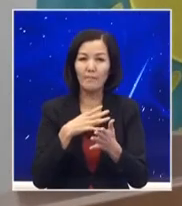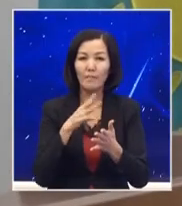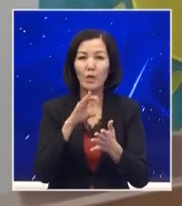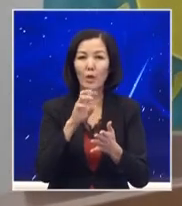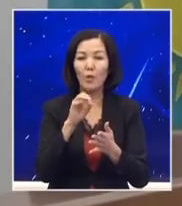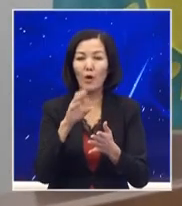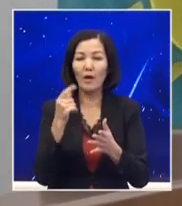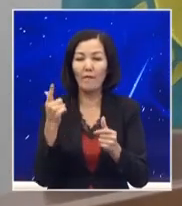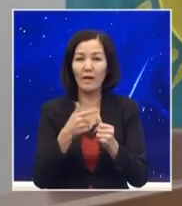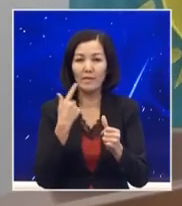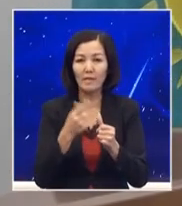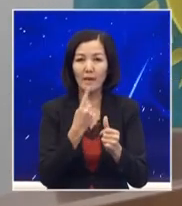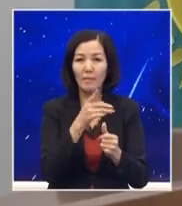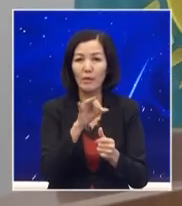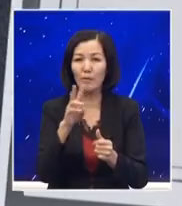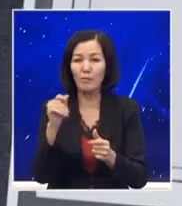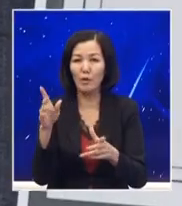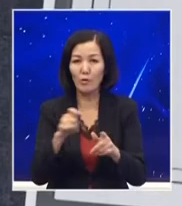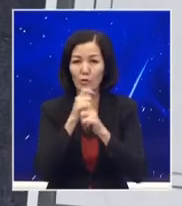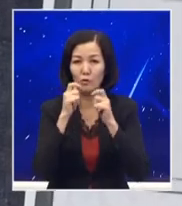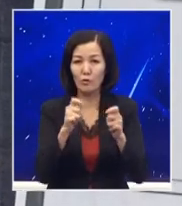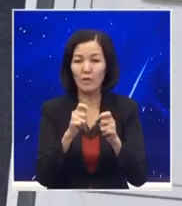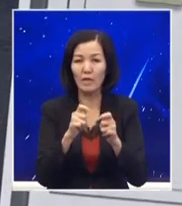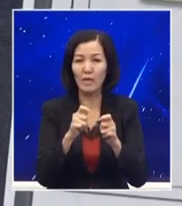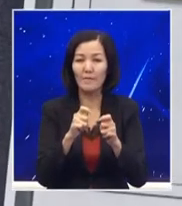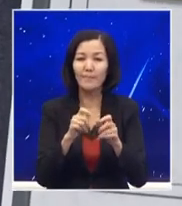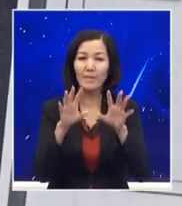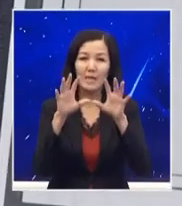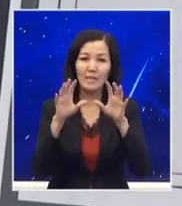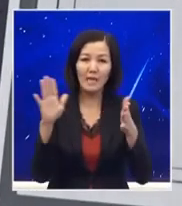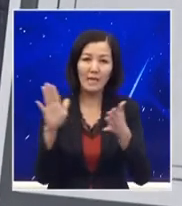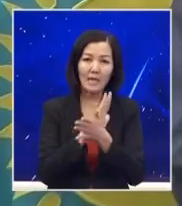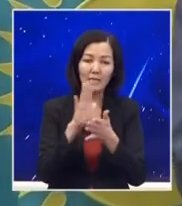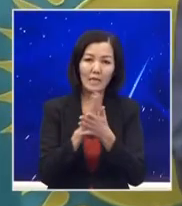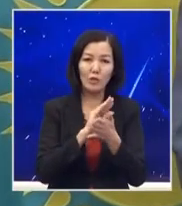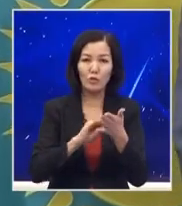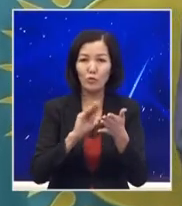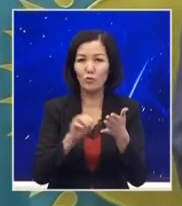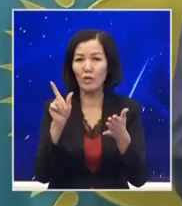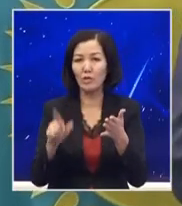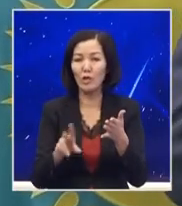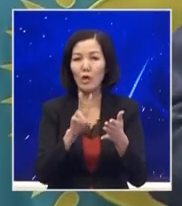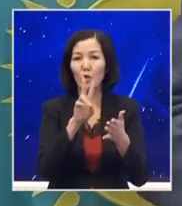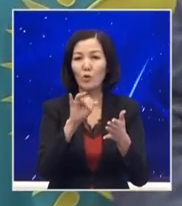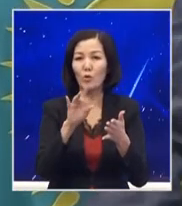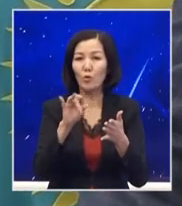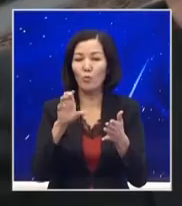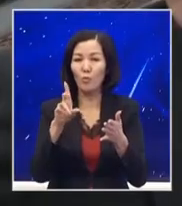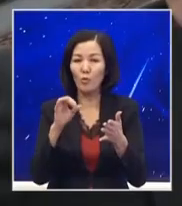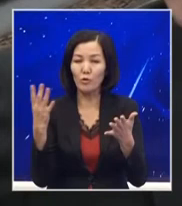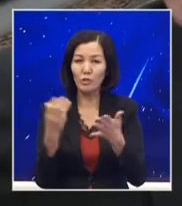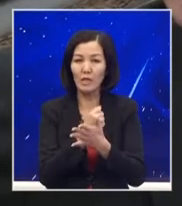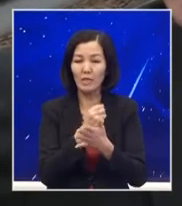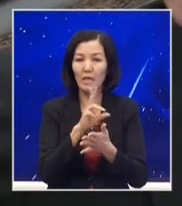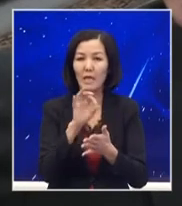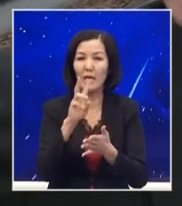Тоқаев атындағы 1 миллион теңгелік арнайы жүлдені Заң газетінің тілшісі Нұрбол Әлдібаев қанжығалады. Кеген өңірінің тумасына